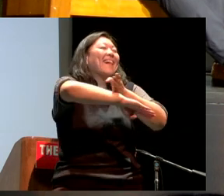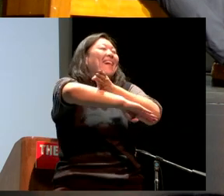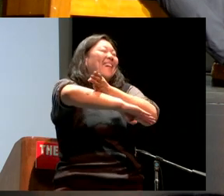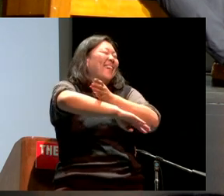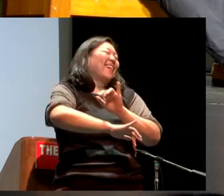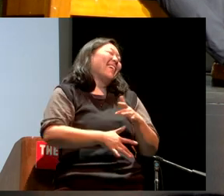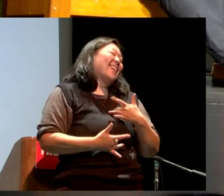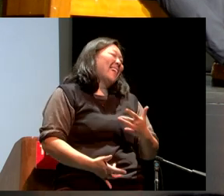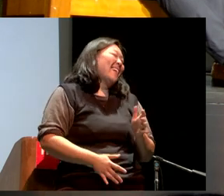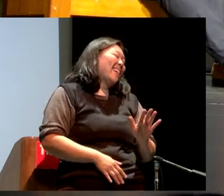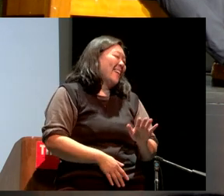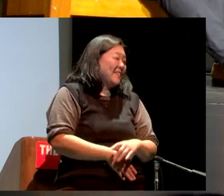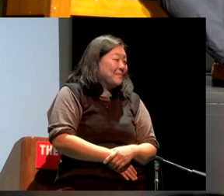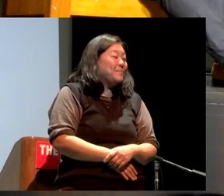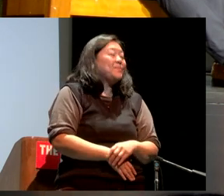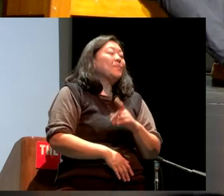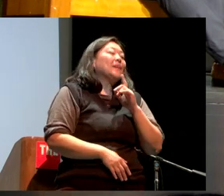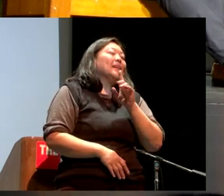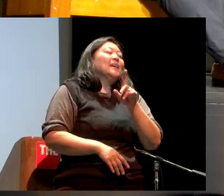business where creativity comes on top.